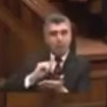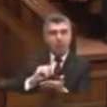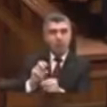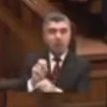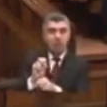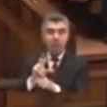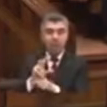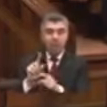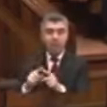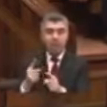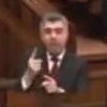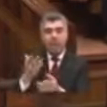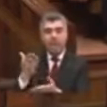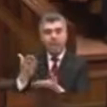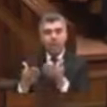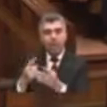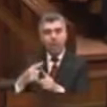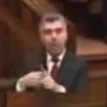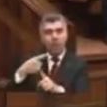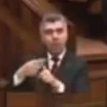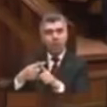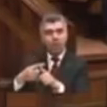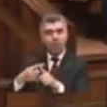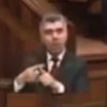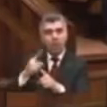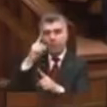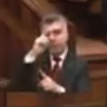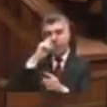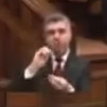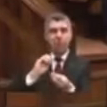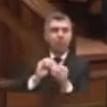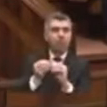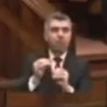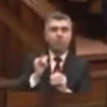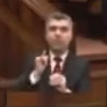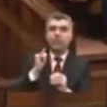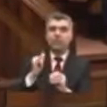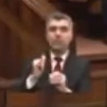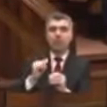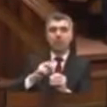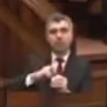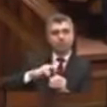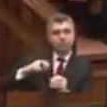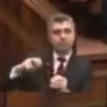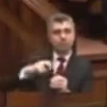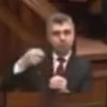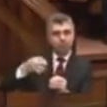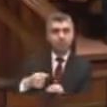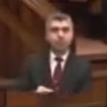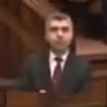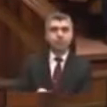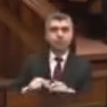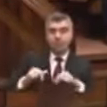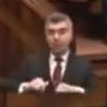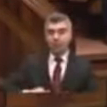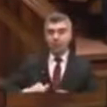مسافره عندها كيلو ولا جوج زايدين كيمحنوها ويعذبوها ويجرجروها. سيد الوزير، يجب وضع مصلحه.